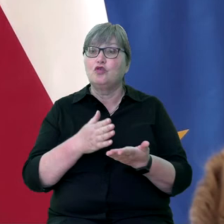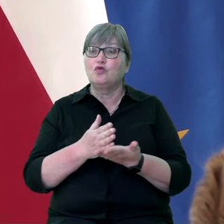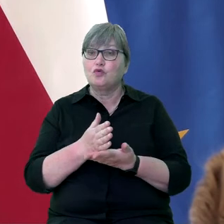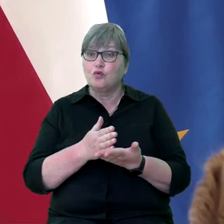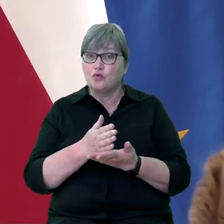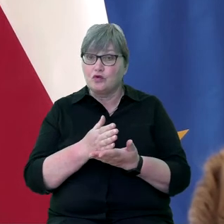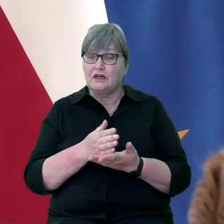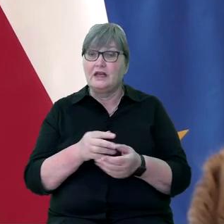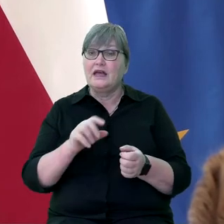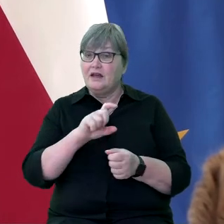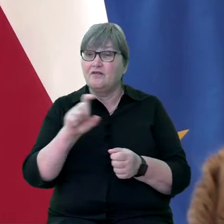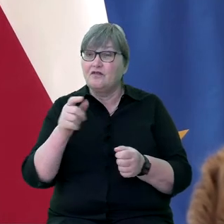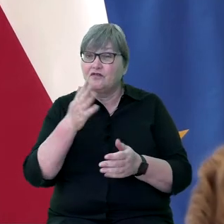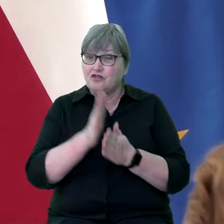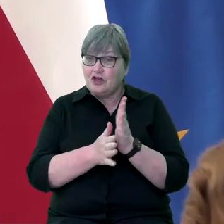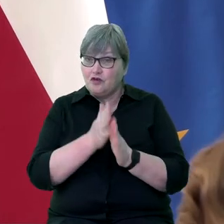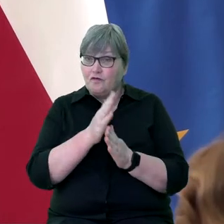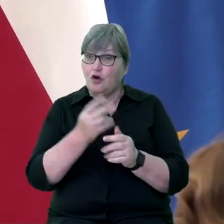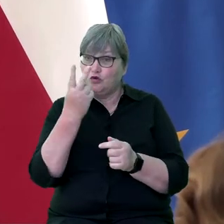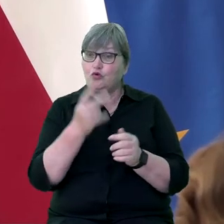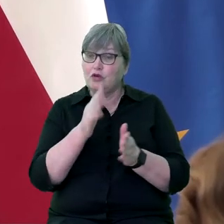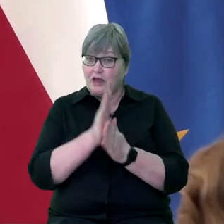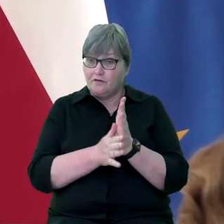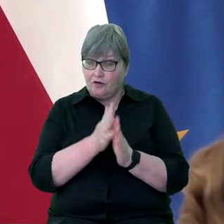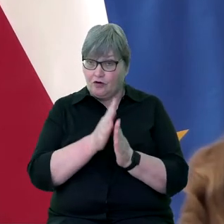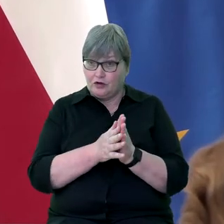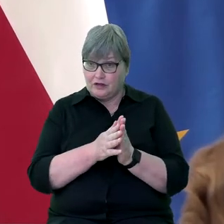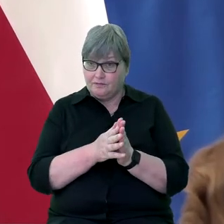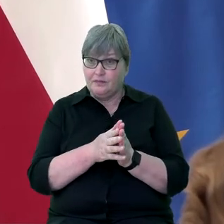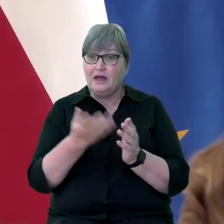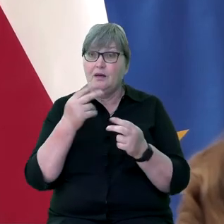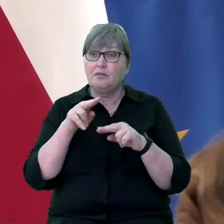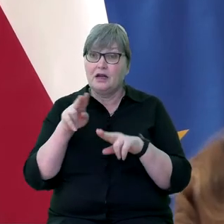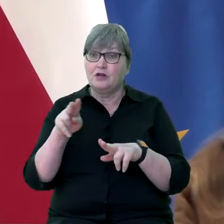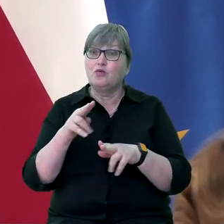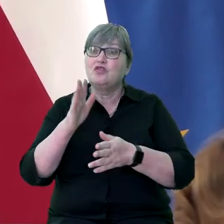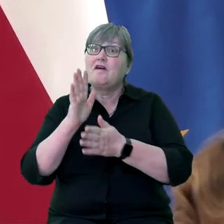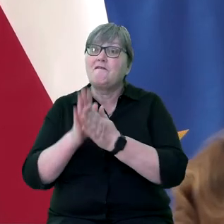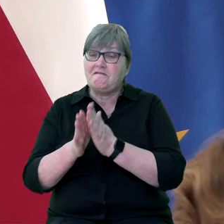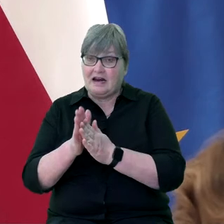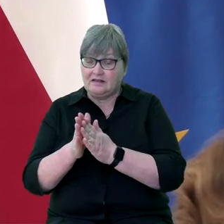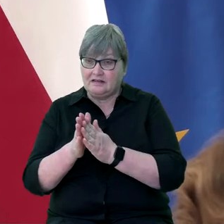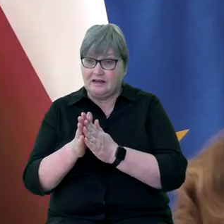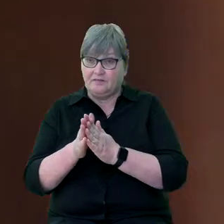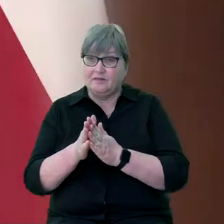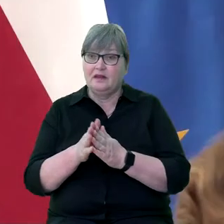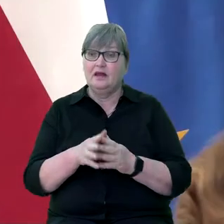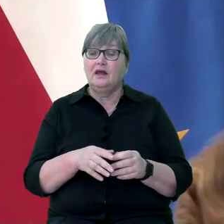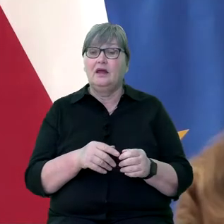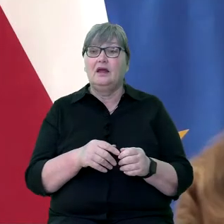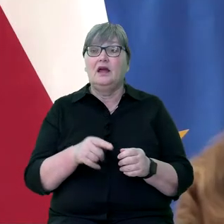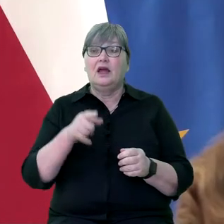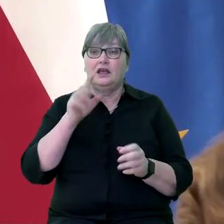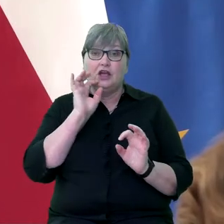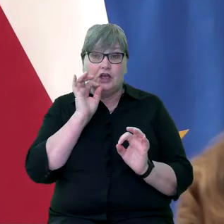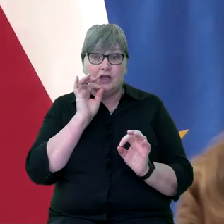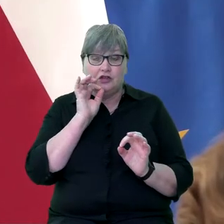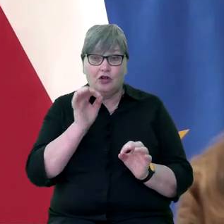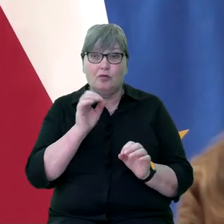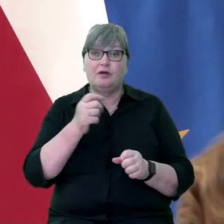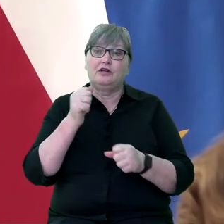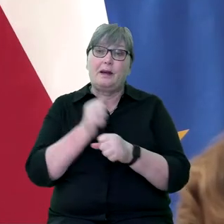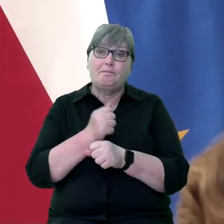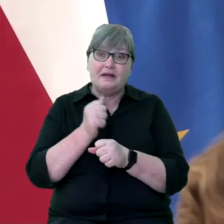podziemnego. Ze szczególnym okrucieństwem byli prześladowani przez okupantów. Dobre praktyki służby publicznej wypracowane w